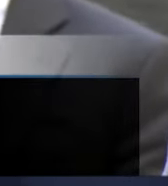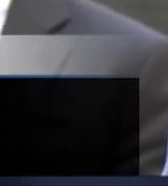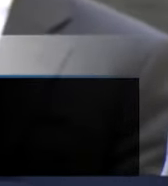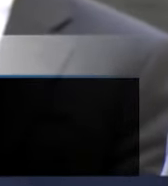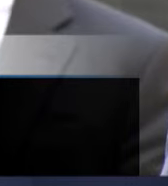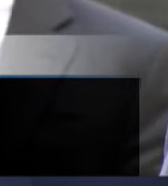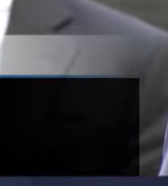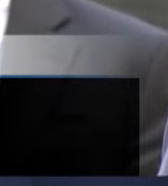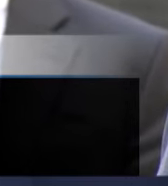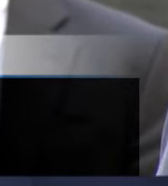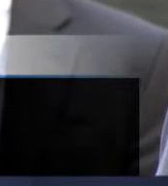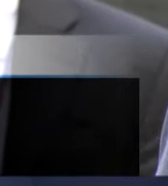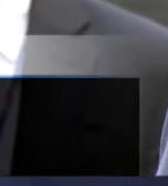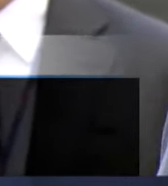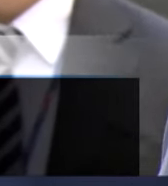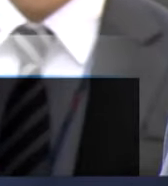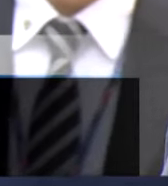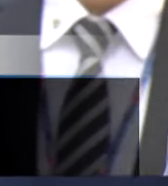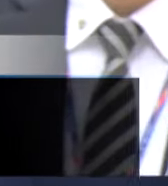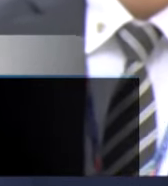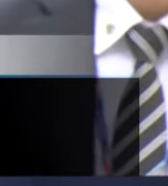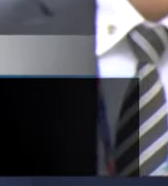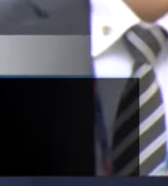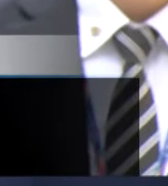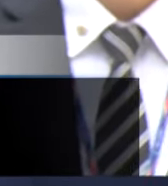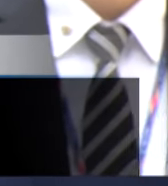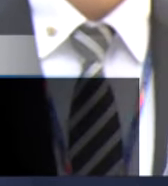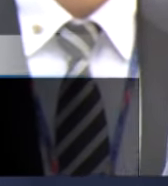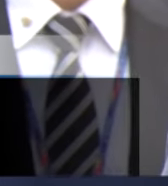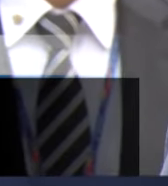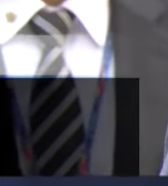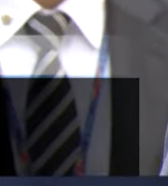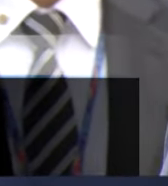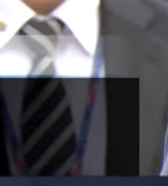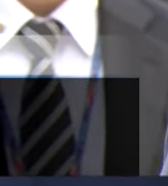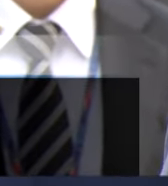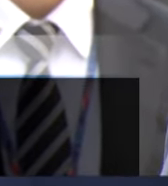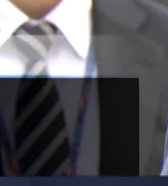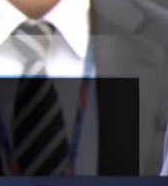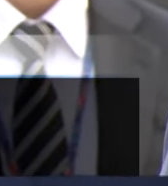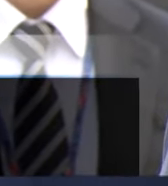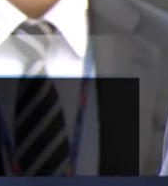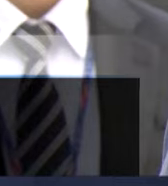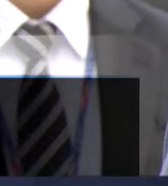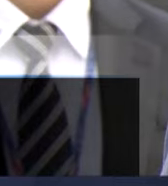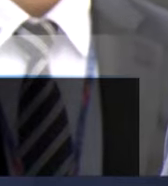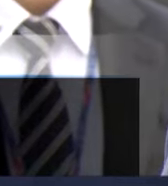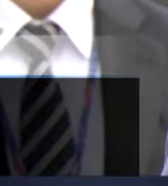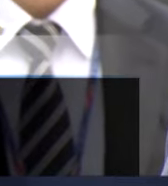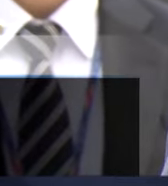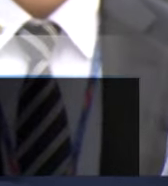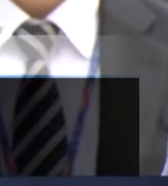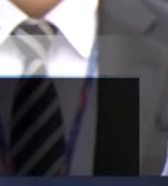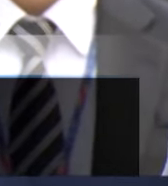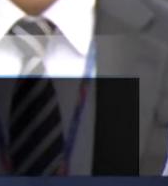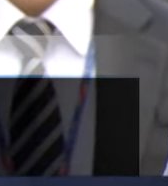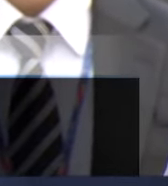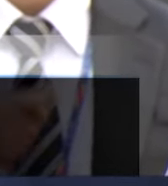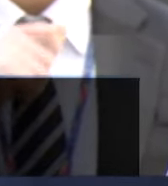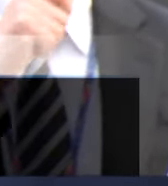손으로 직접 써주시기 바랍니다. 4월 10일에 국민이 주인인